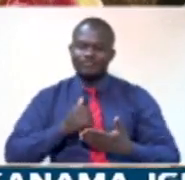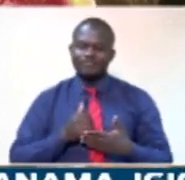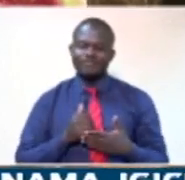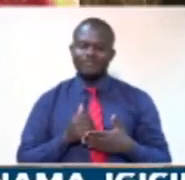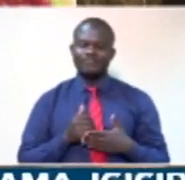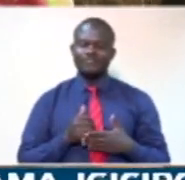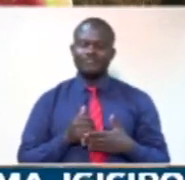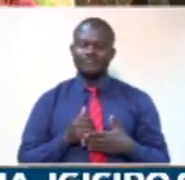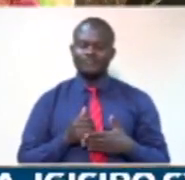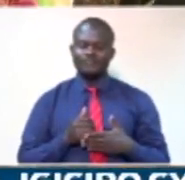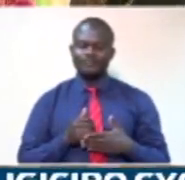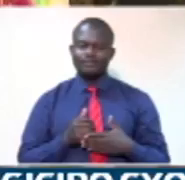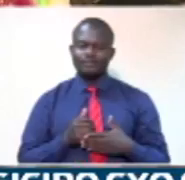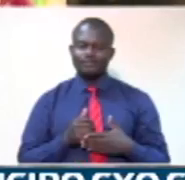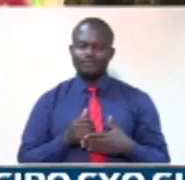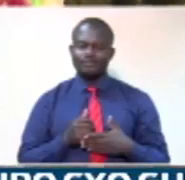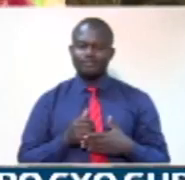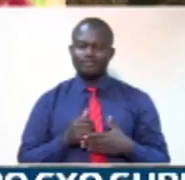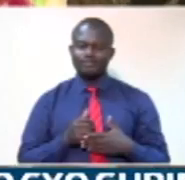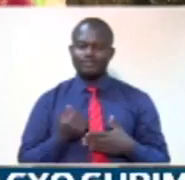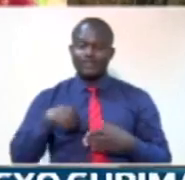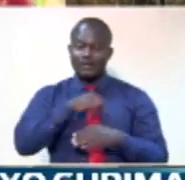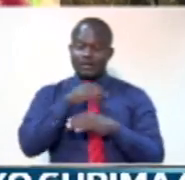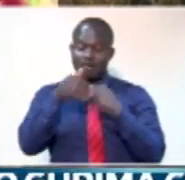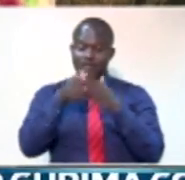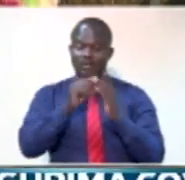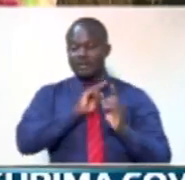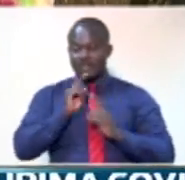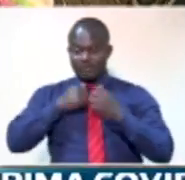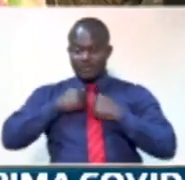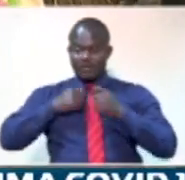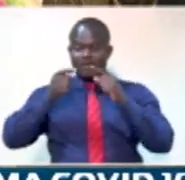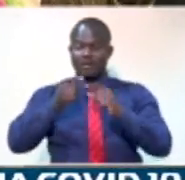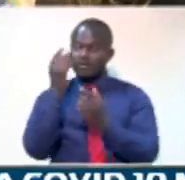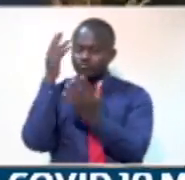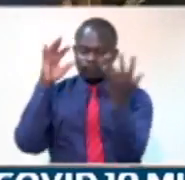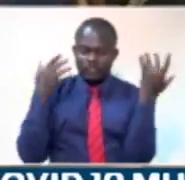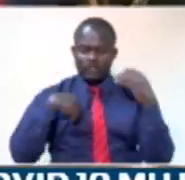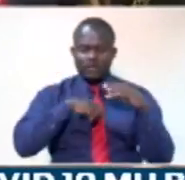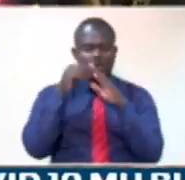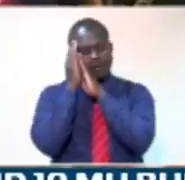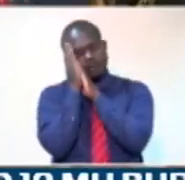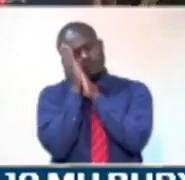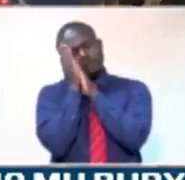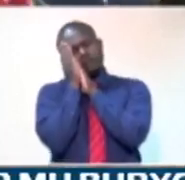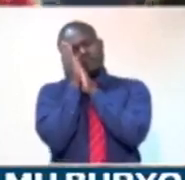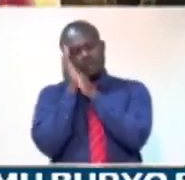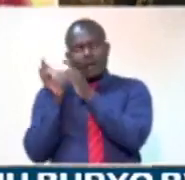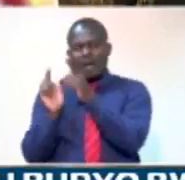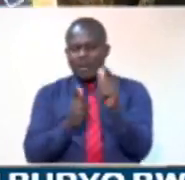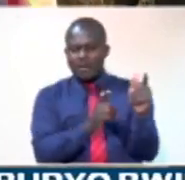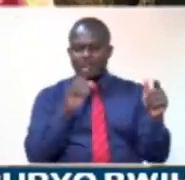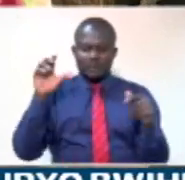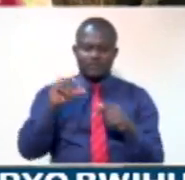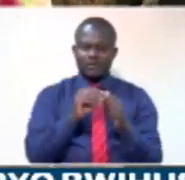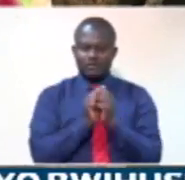Tunarara usingizi vizuri kwa popolini. Kuba ingabo z'u Rwanda zahagera, baba bari mu ishyamba twe tugasinzira. Nta rusaku rw'imbo